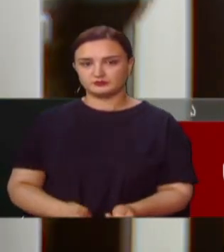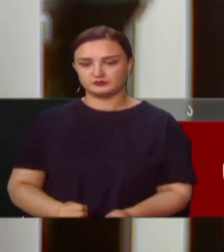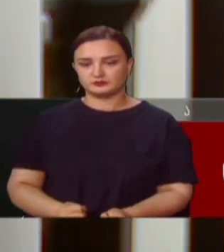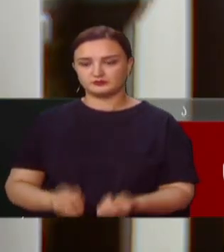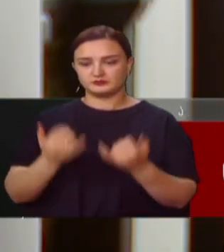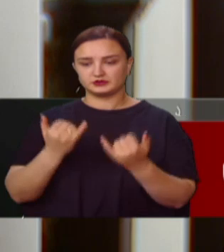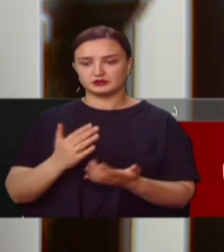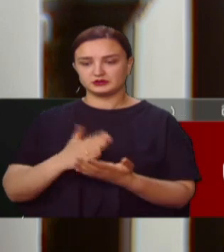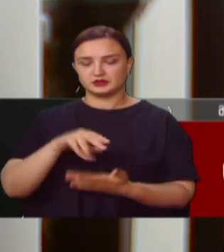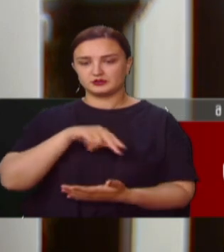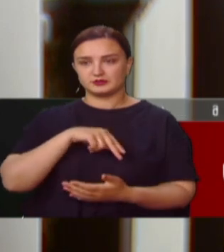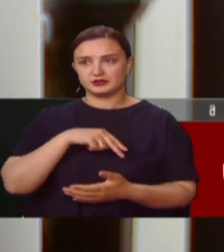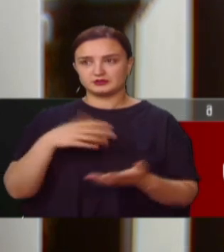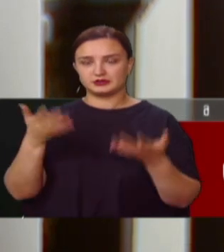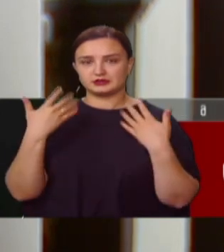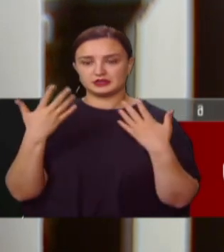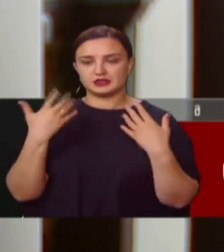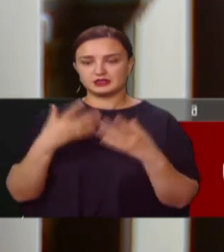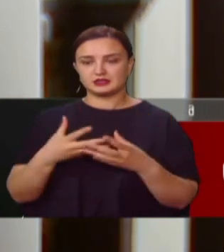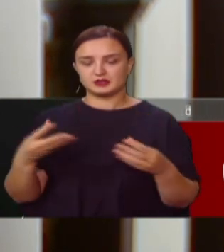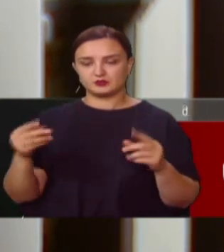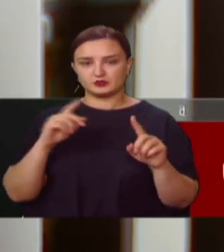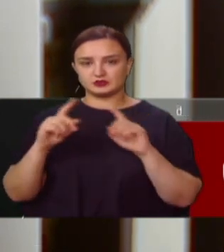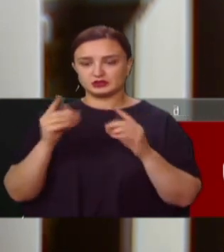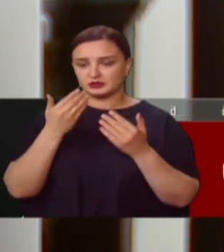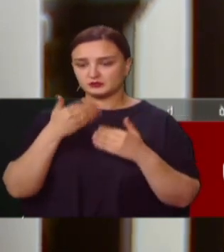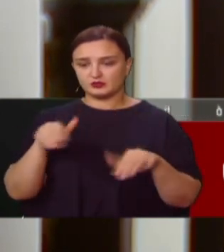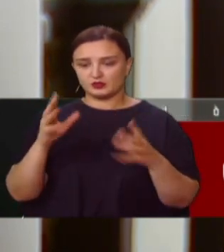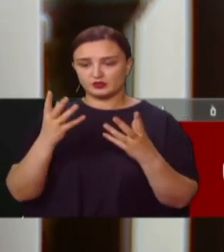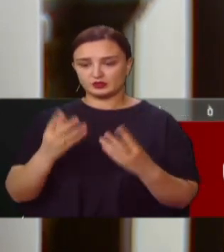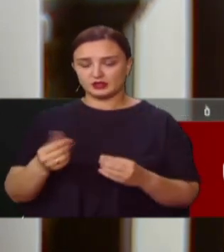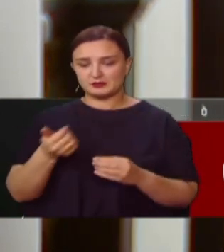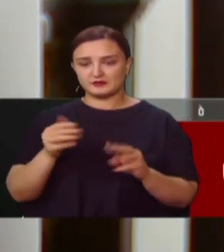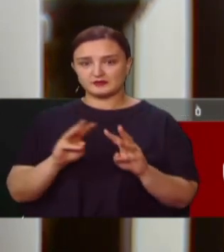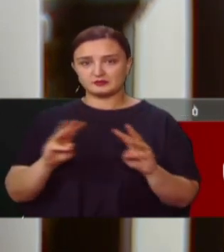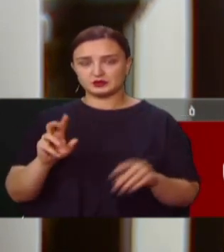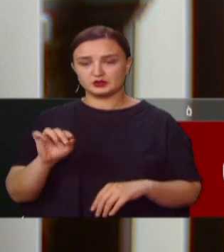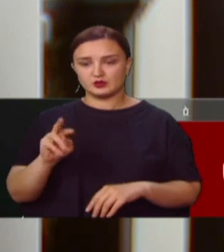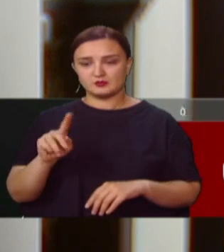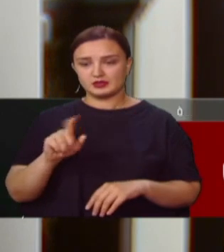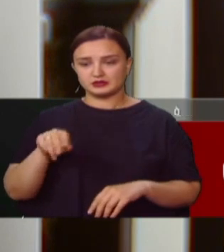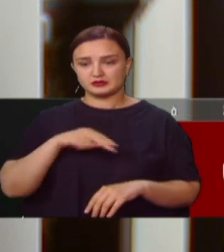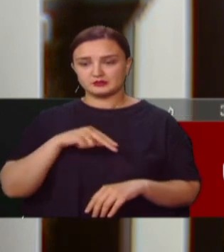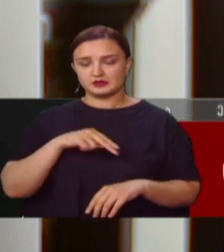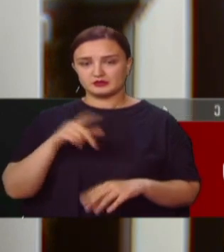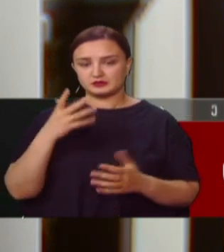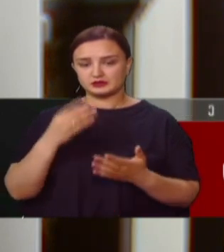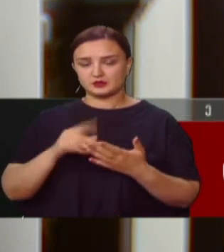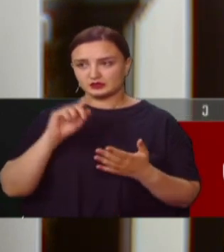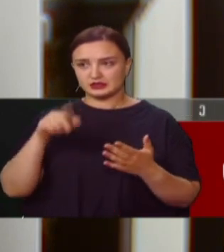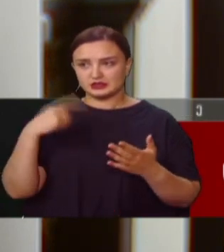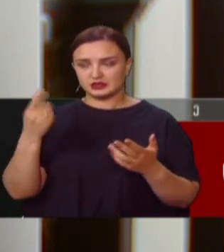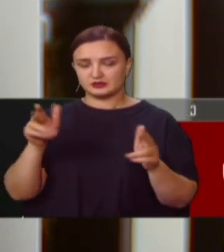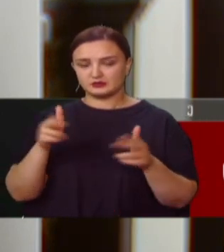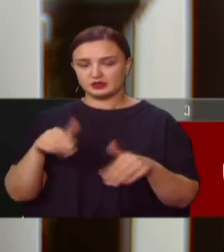დღეს არის პარლამენტის საგაზაფხულო სესიის ბოლო დღე და ბოლო დღეს პრემიერ-მინისტრი ირაკლი კობახიძე პარლამენტს წარუდგენს საკუთარ წლიურ